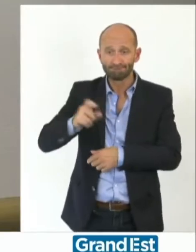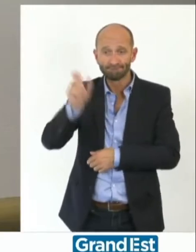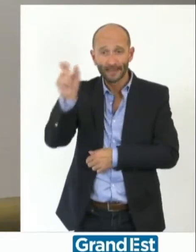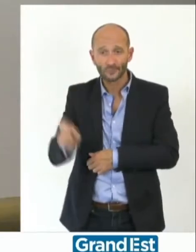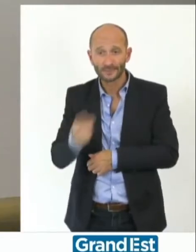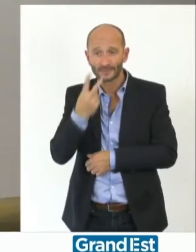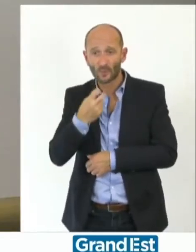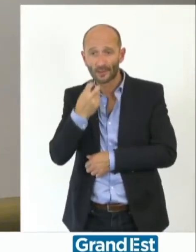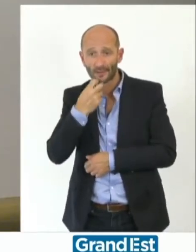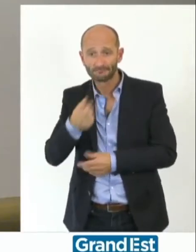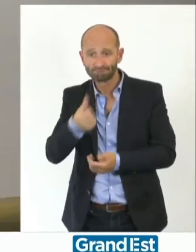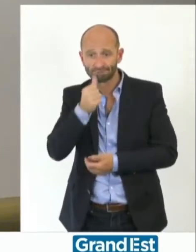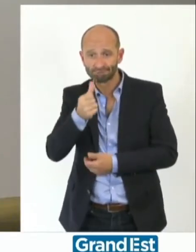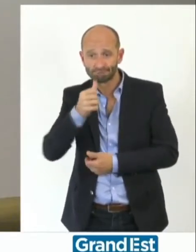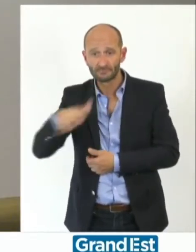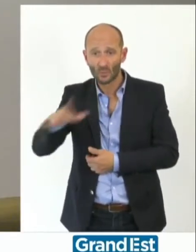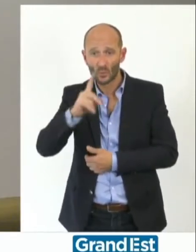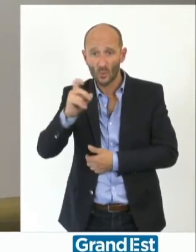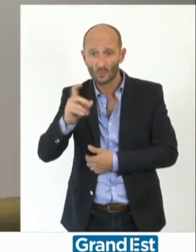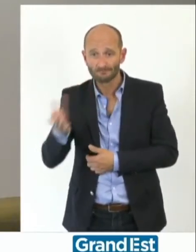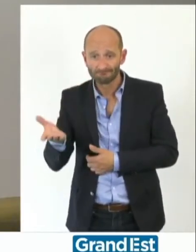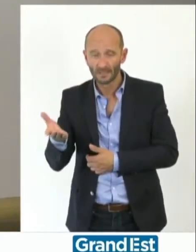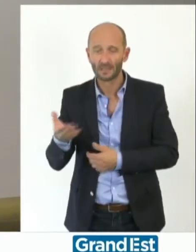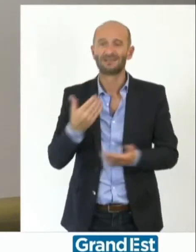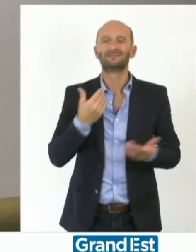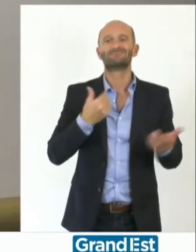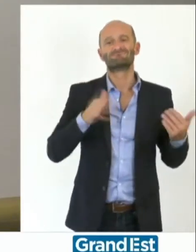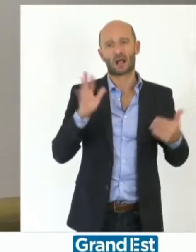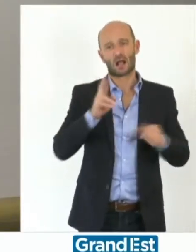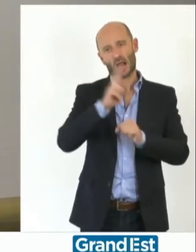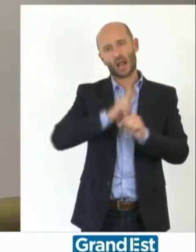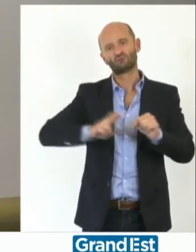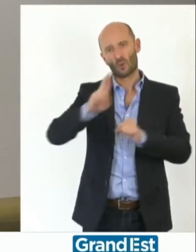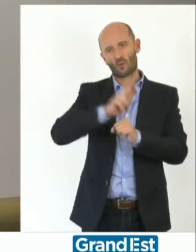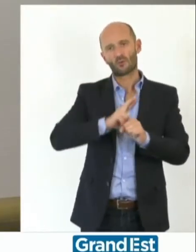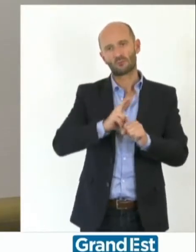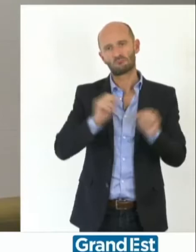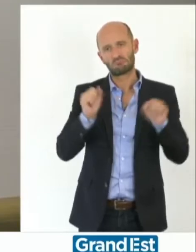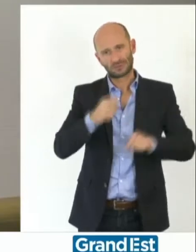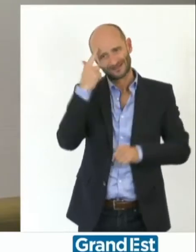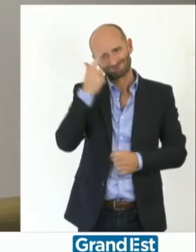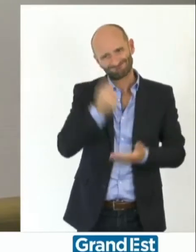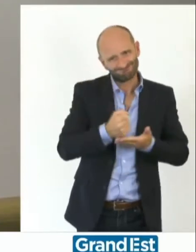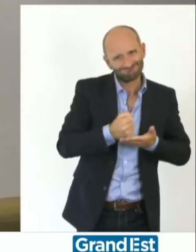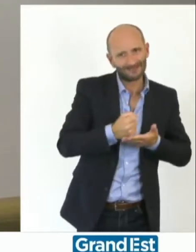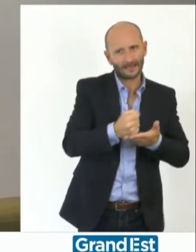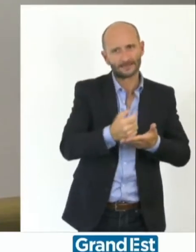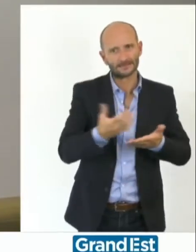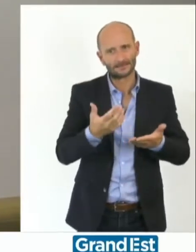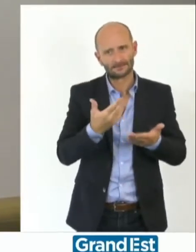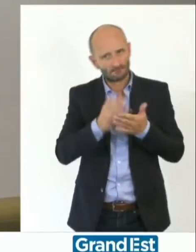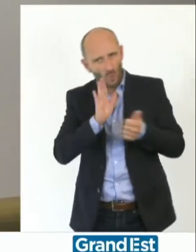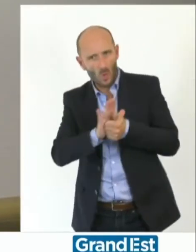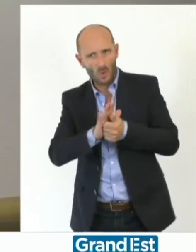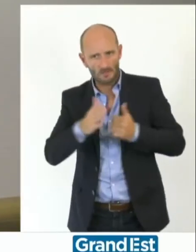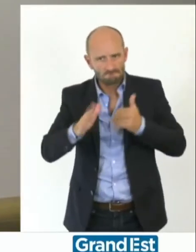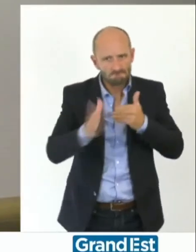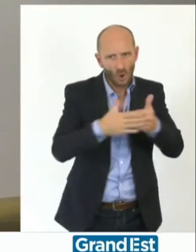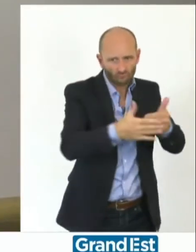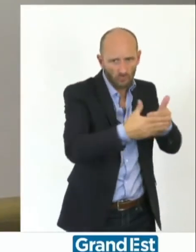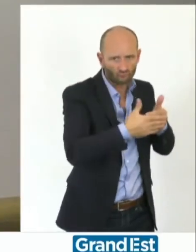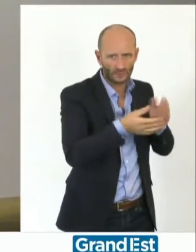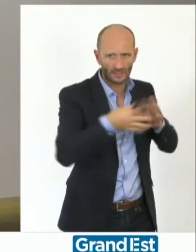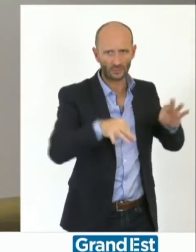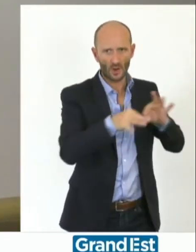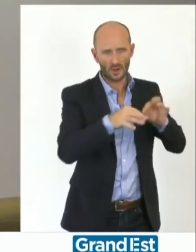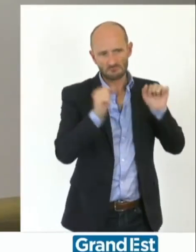des territoires devraient donc pour une fois utiliser ces moyens importants et se rendre utile en aidant